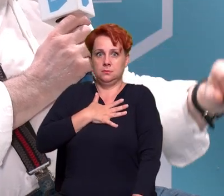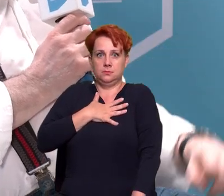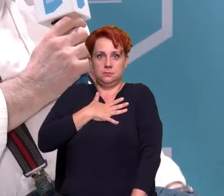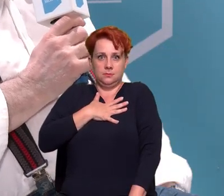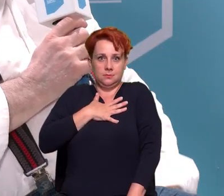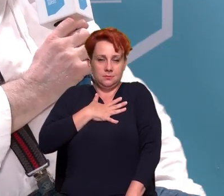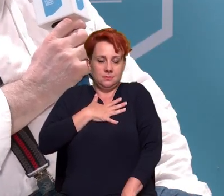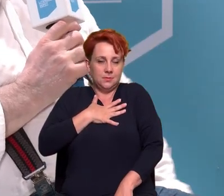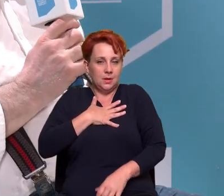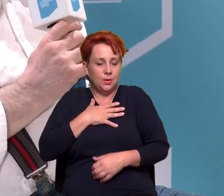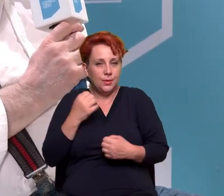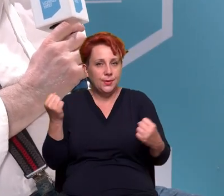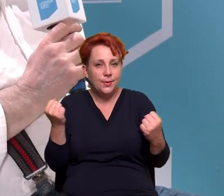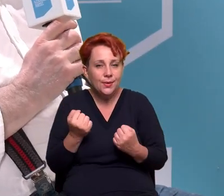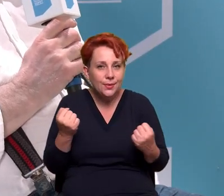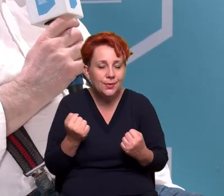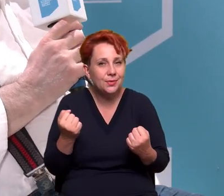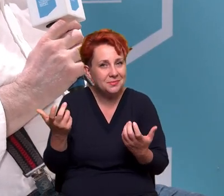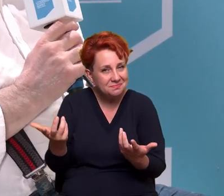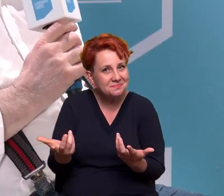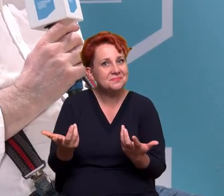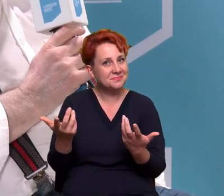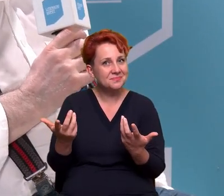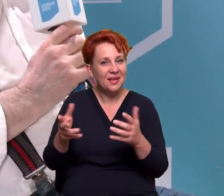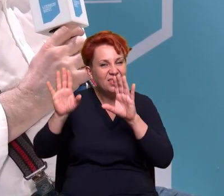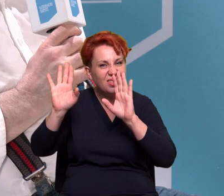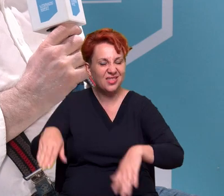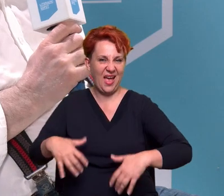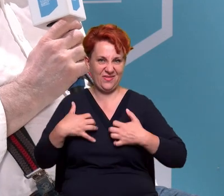że taki jest tutaj symboliczny akt